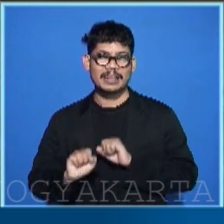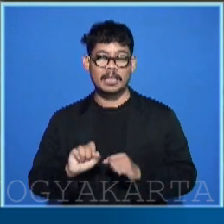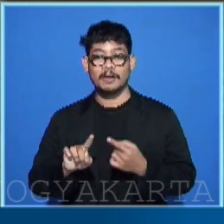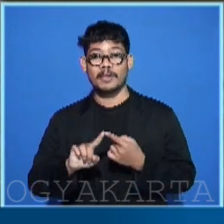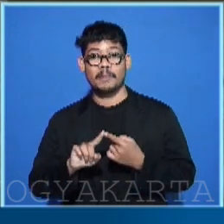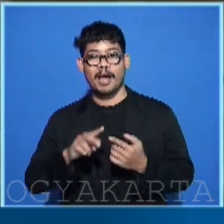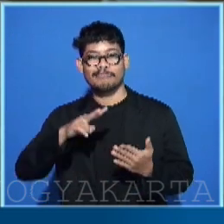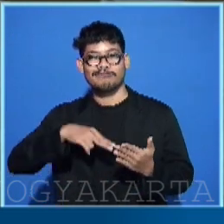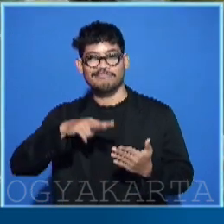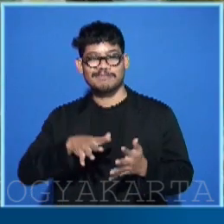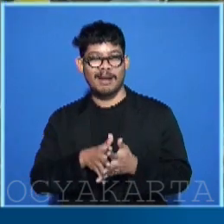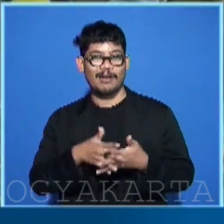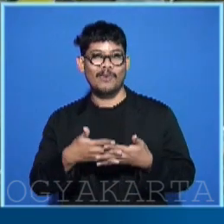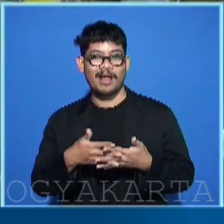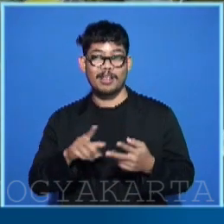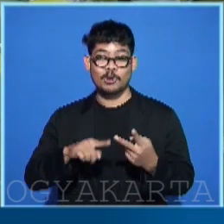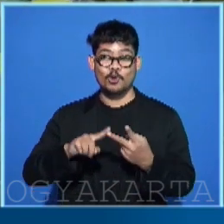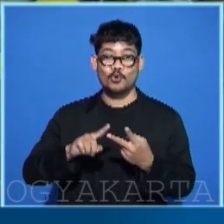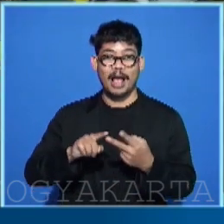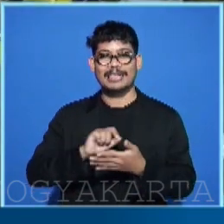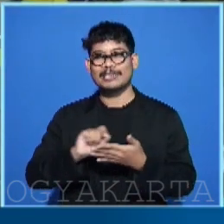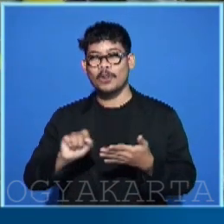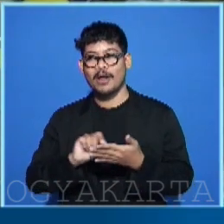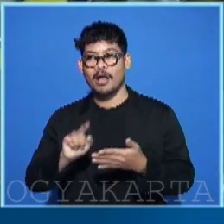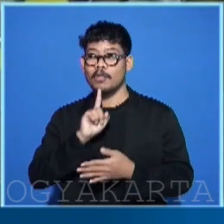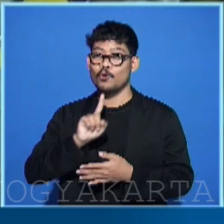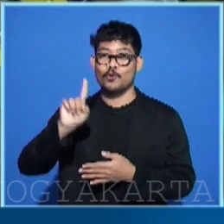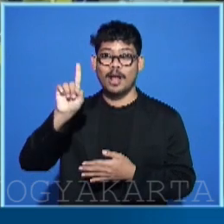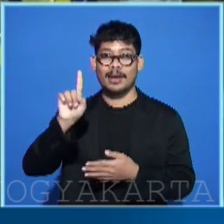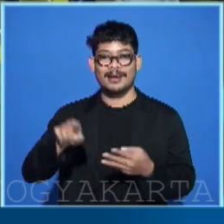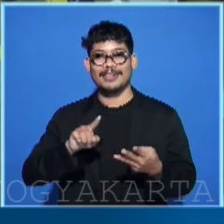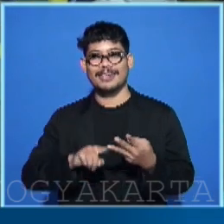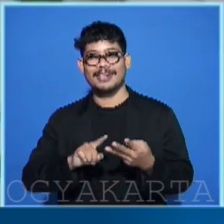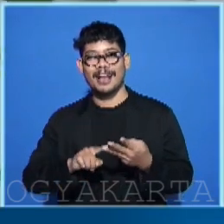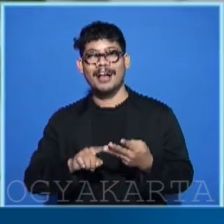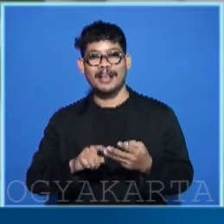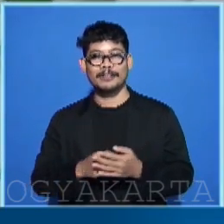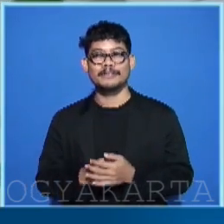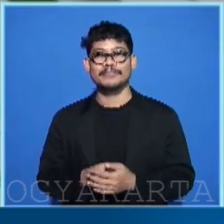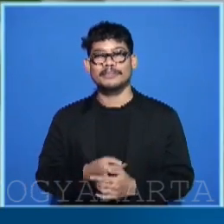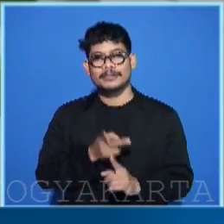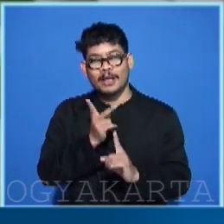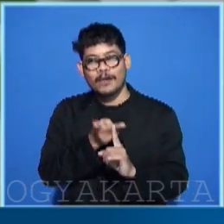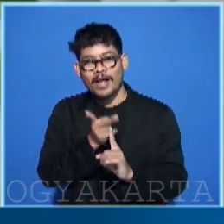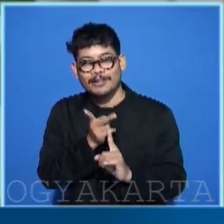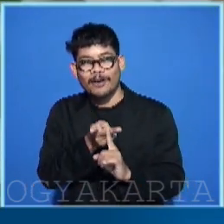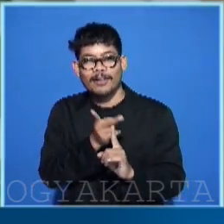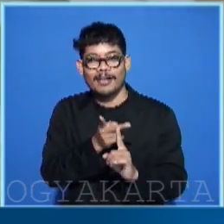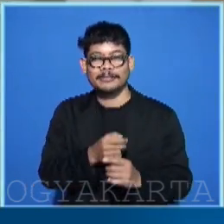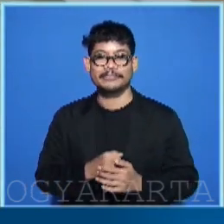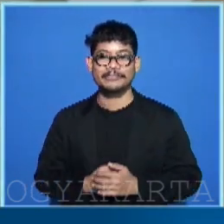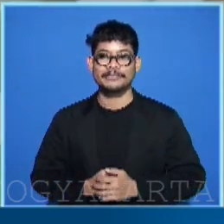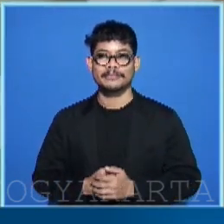al-qur'an lantunan Asmaul Husna hingga acara inti berupa taauziah Ustaz Agung Budianto ketua Dharma Wanita Persatuan Daerah